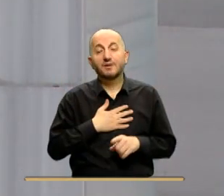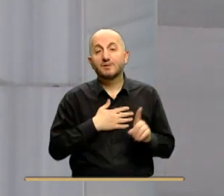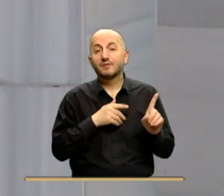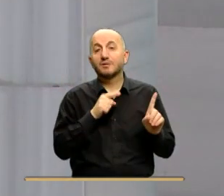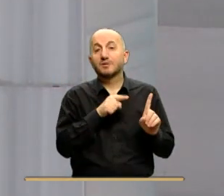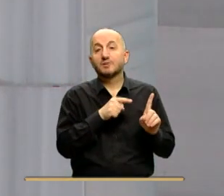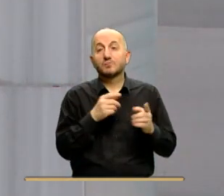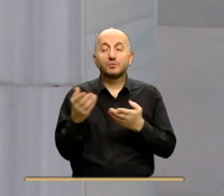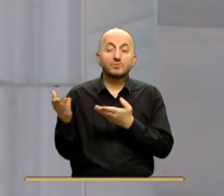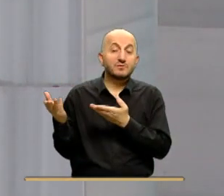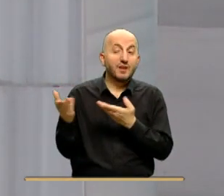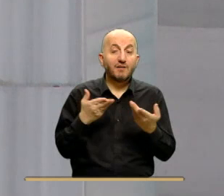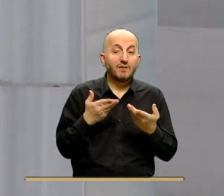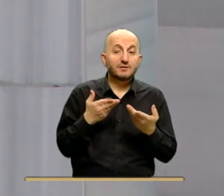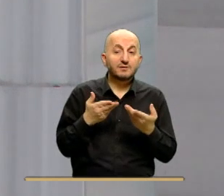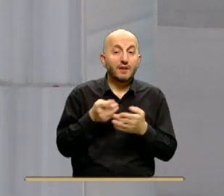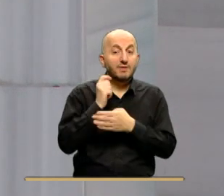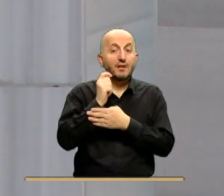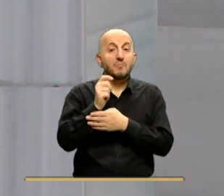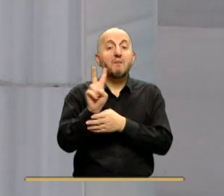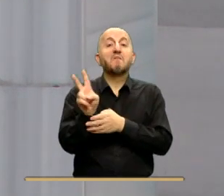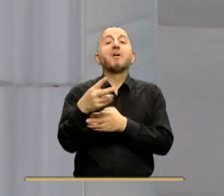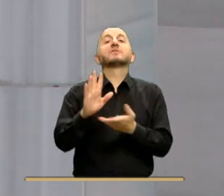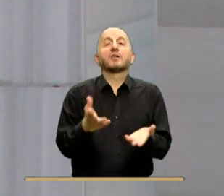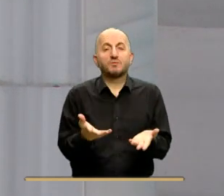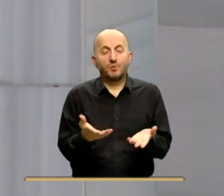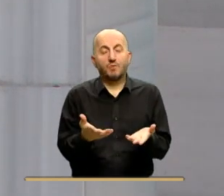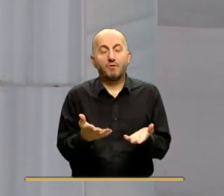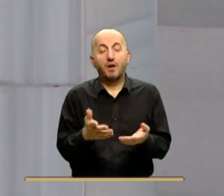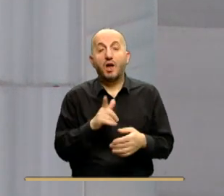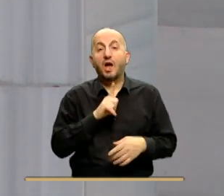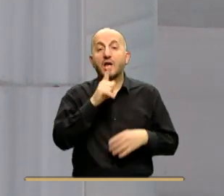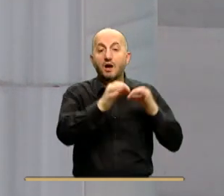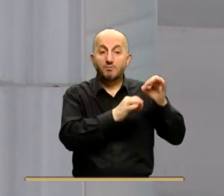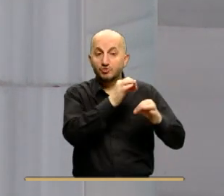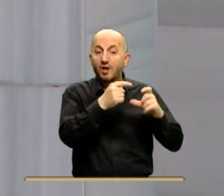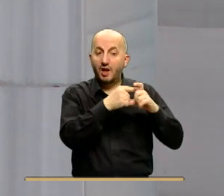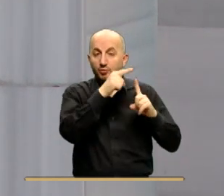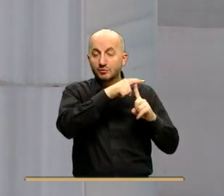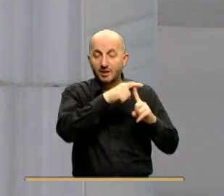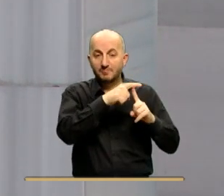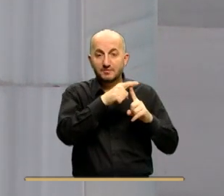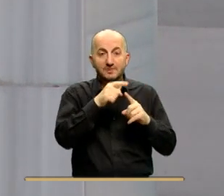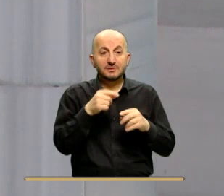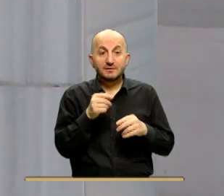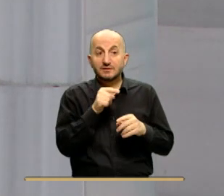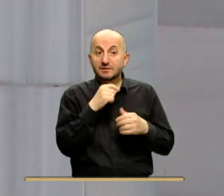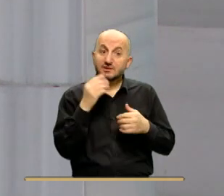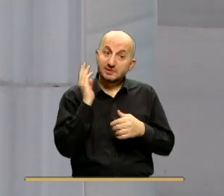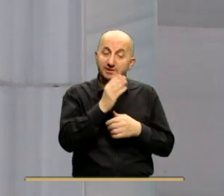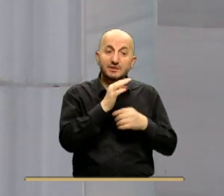bu davasından bir türlü vazgeçiremiyoruz. Ey Ebu Talip, sen bizim temsilcimiz olarak git yeğenine